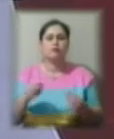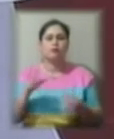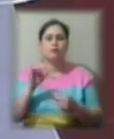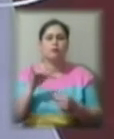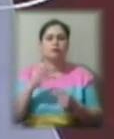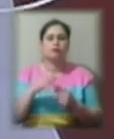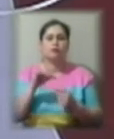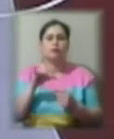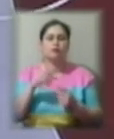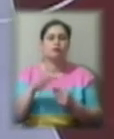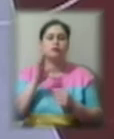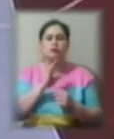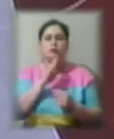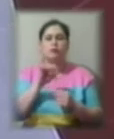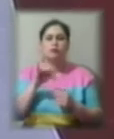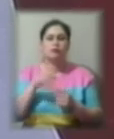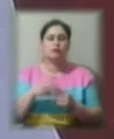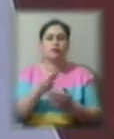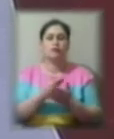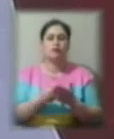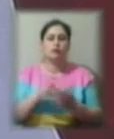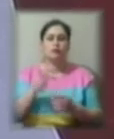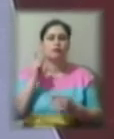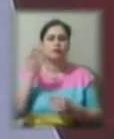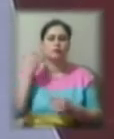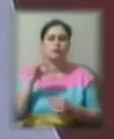жіночі портрети художників минулого століття.